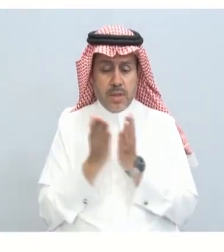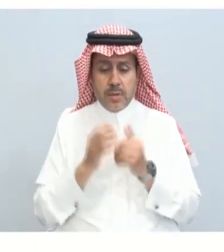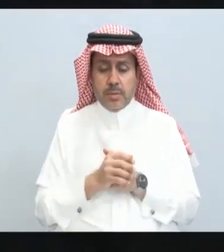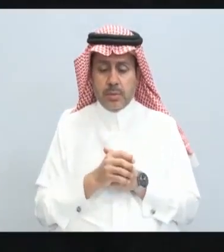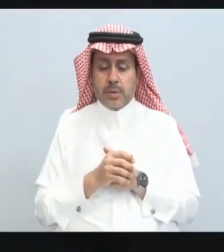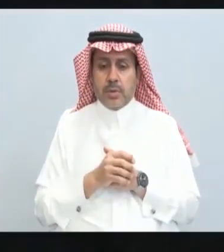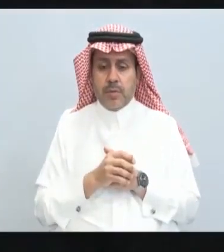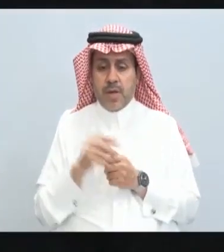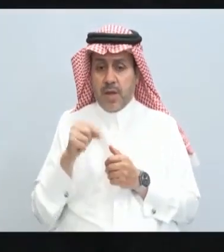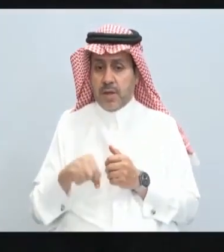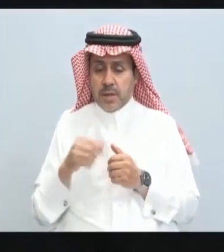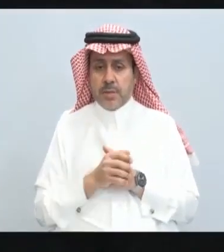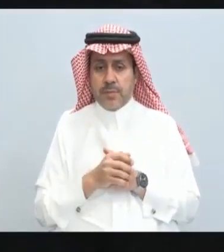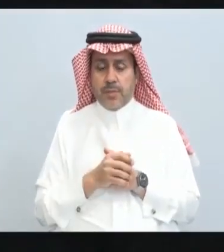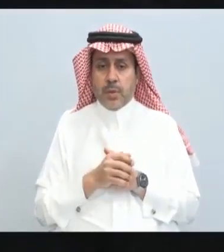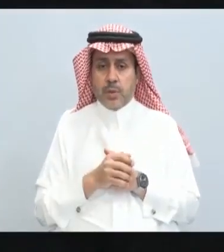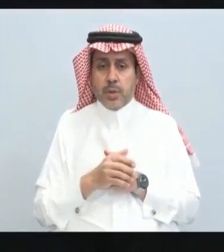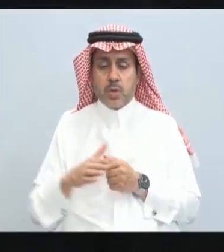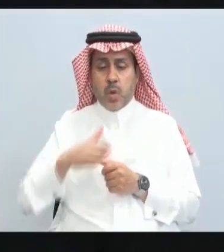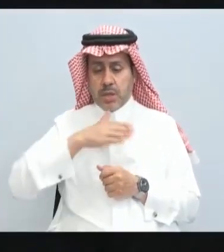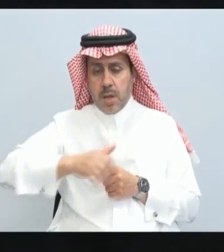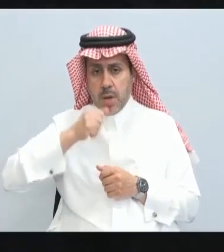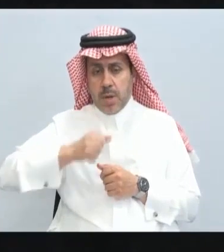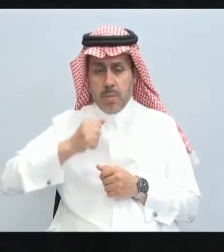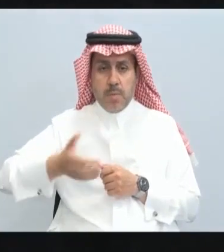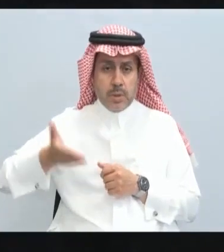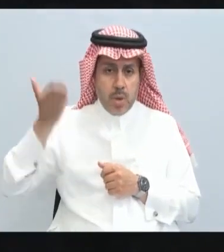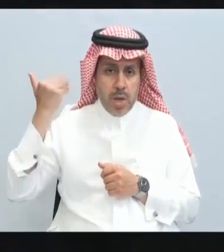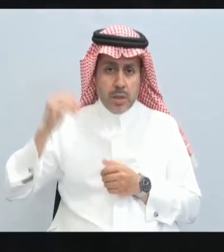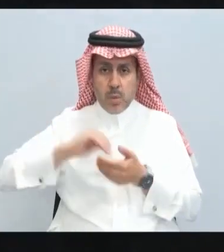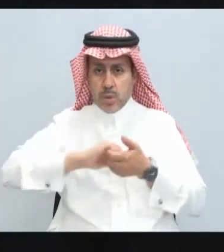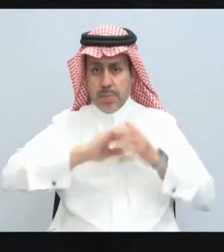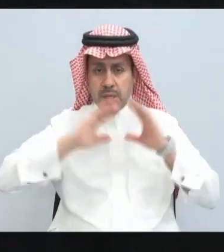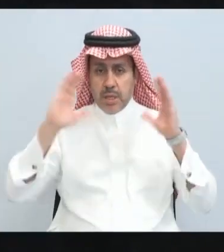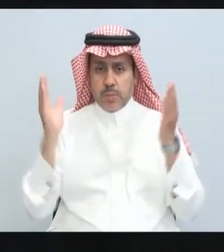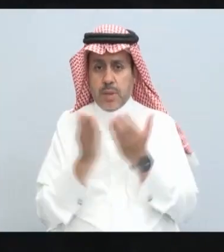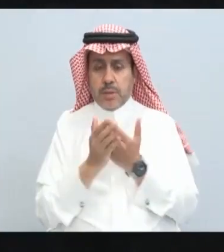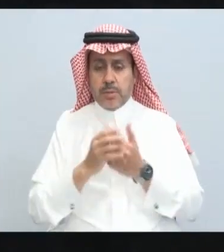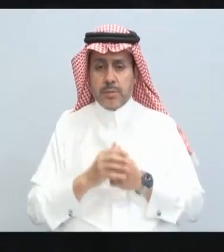اردنا ان نرده في هذا الدرس وصلى الله وسلم على نبينا محمد وعلى اله وصحبه اجمعين